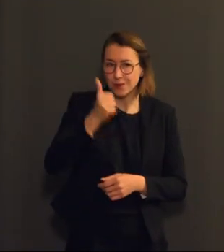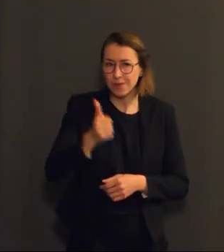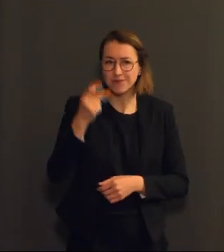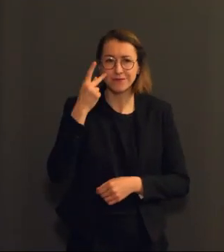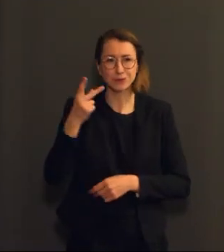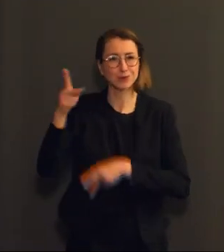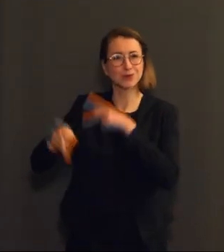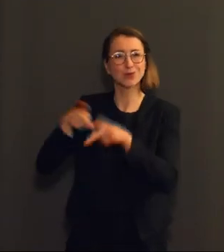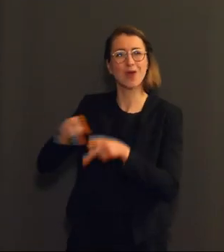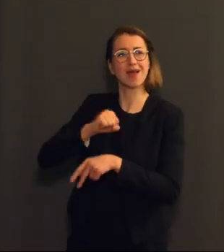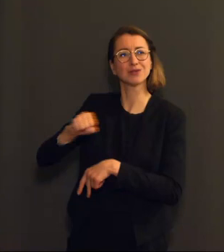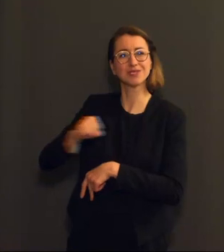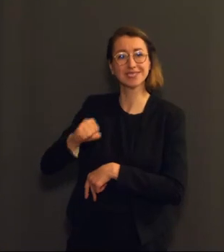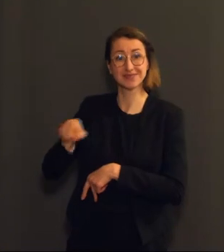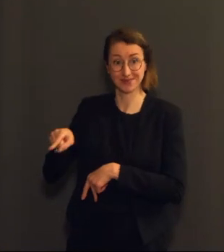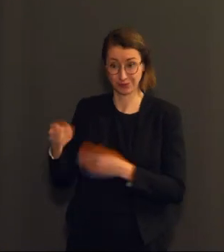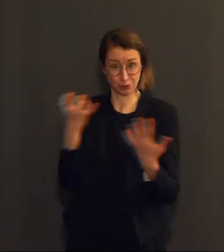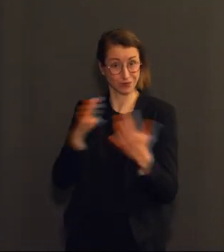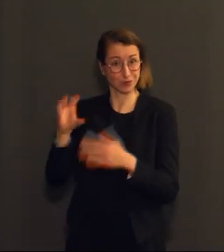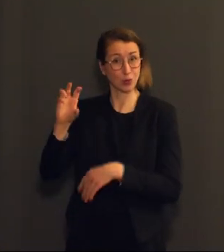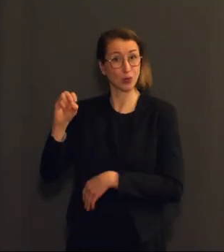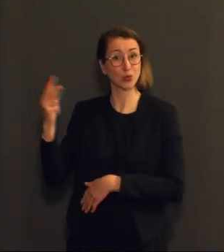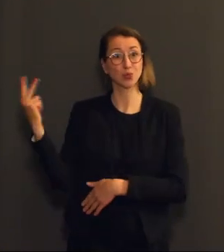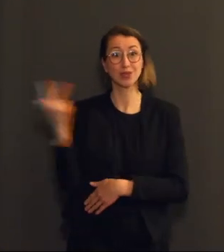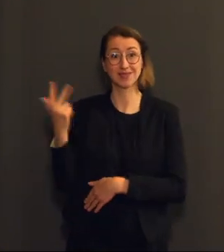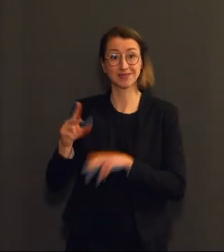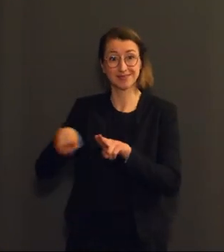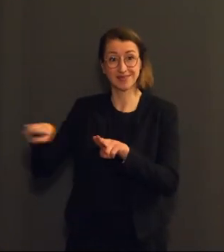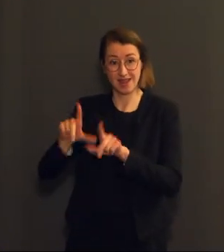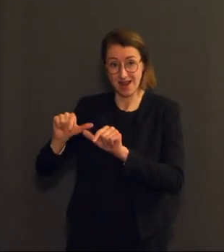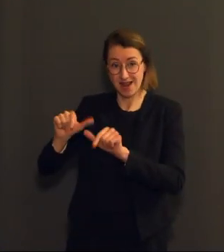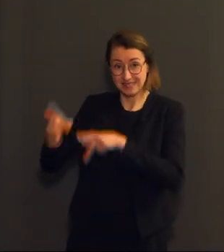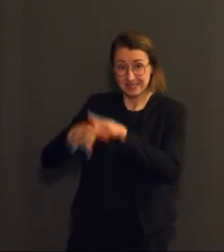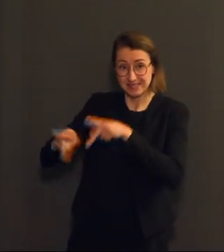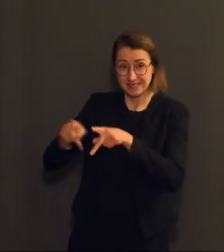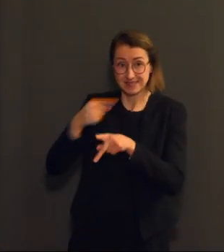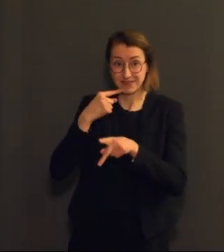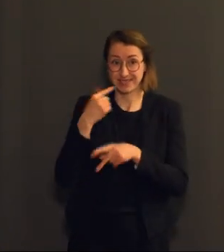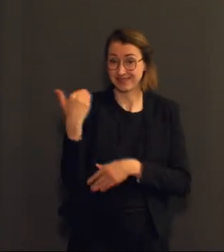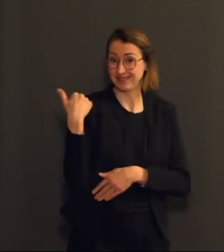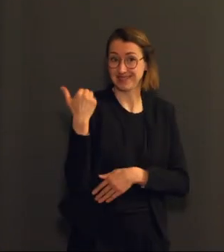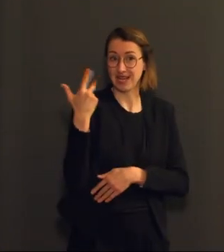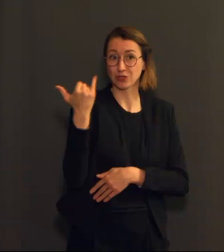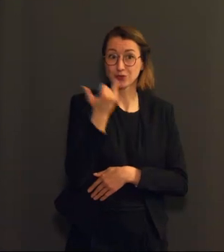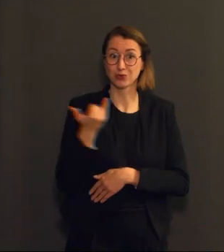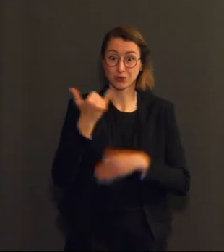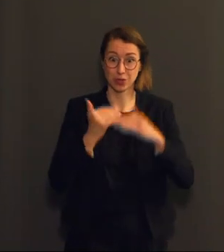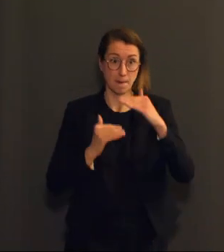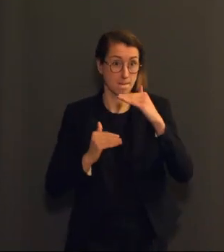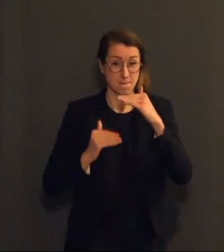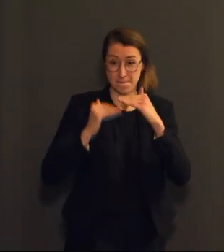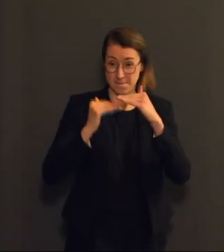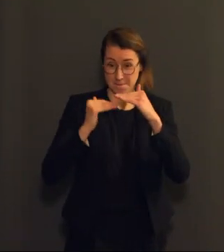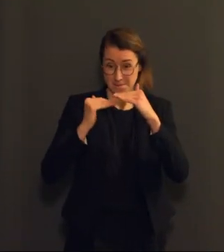patients à ce niveau-là, très proche du maximum qu'on a atteint il y a quelques jours. Tout ceci combiné avec